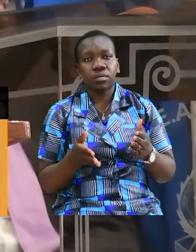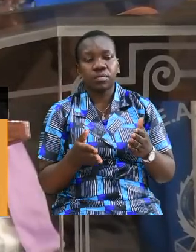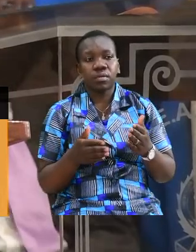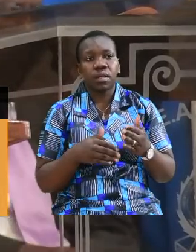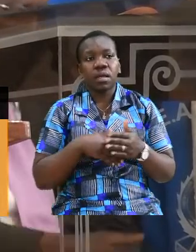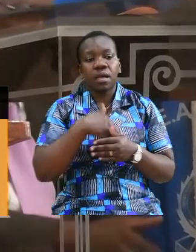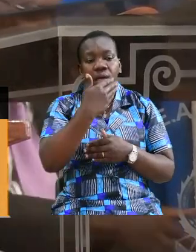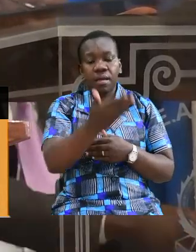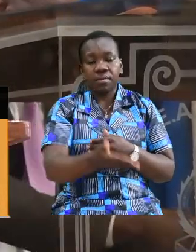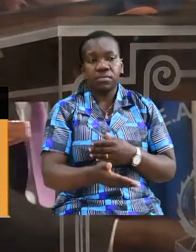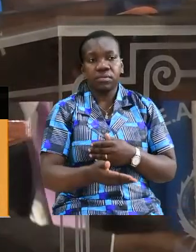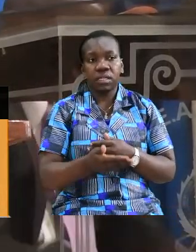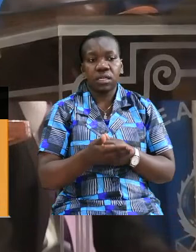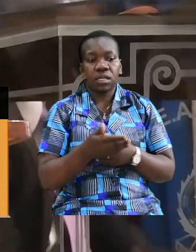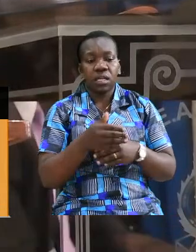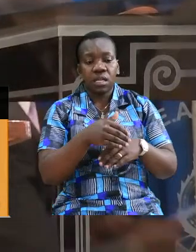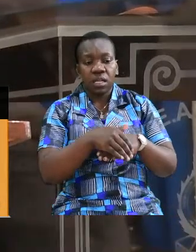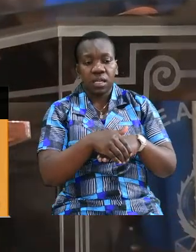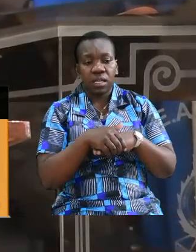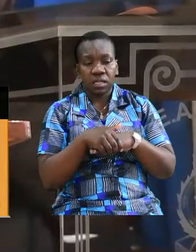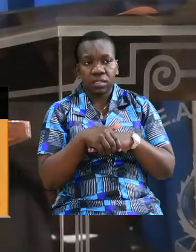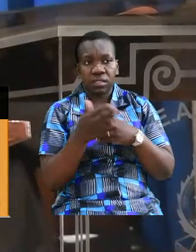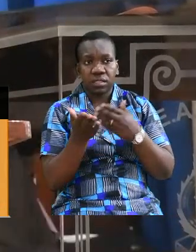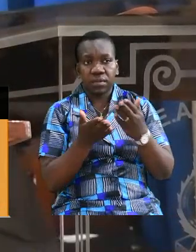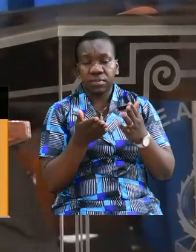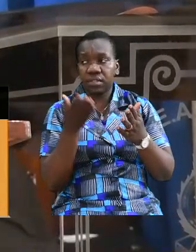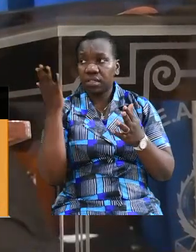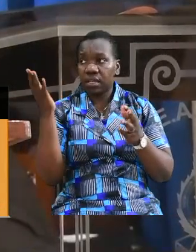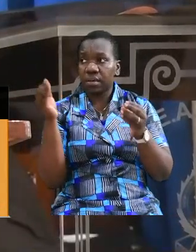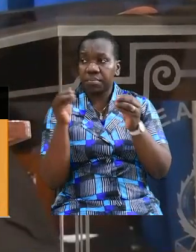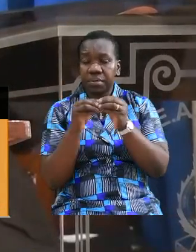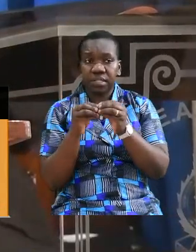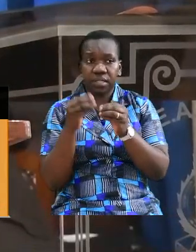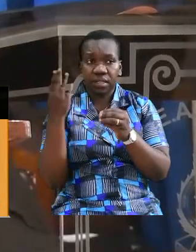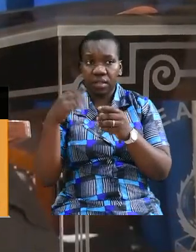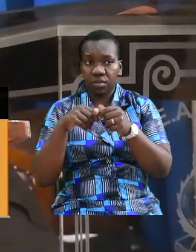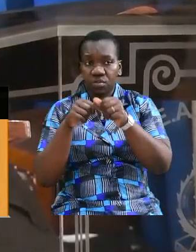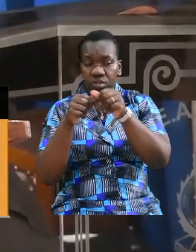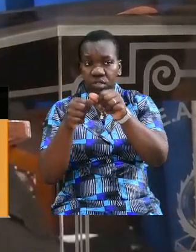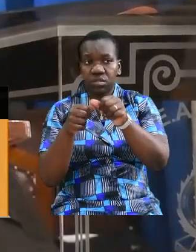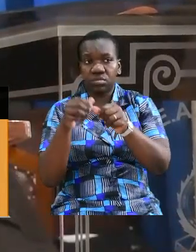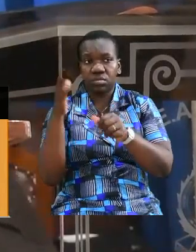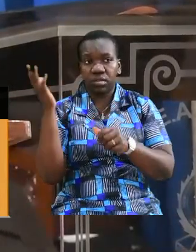ya Kiingereza. Huwa wanakutana pale kwa youth church.